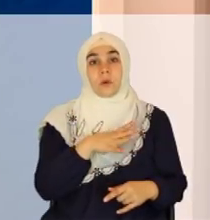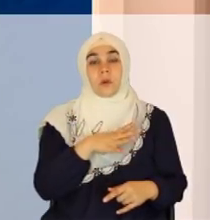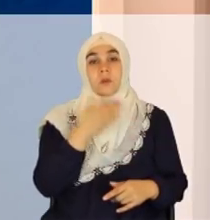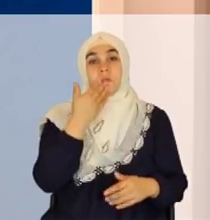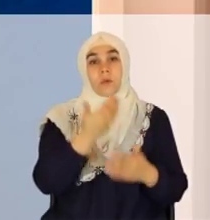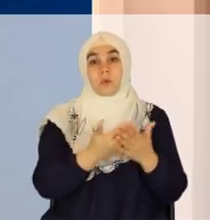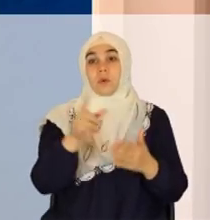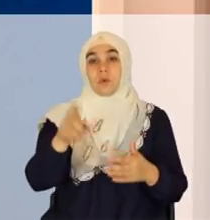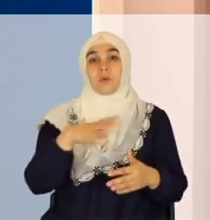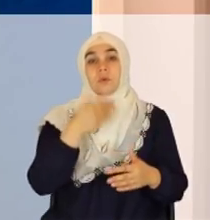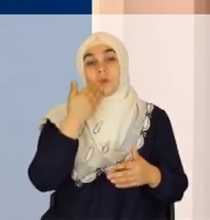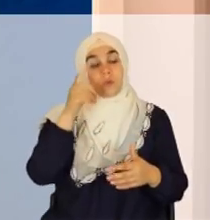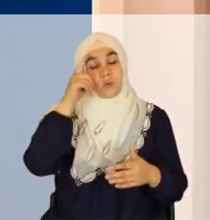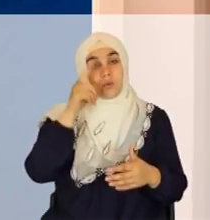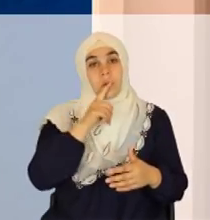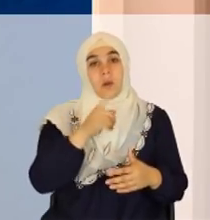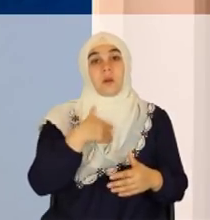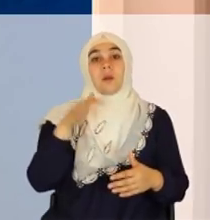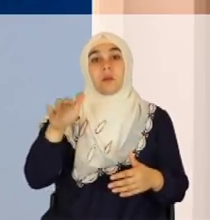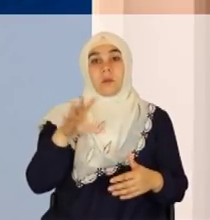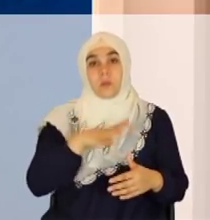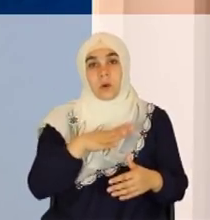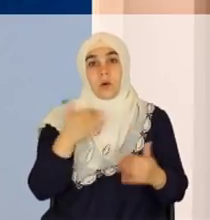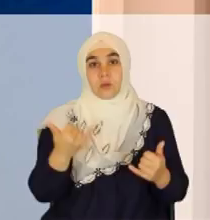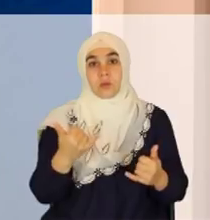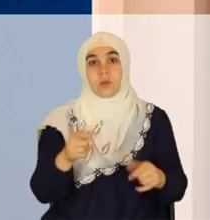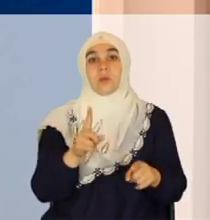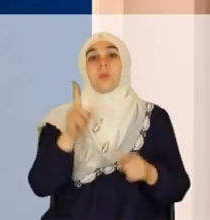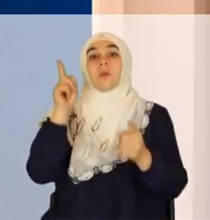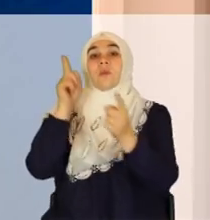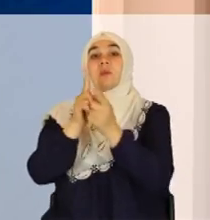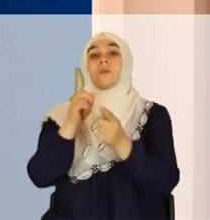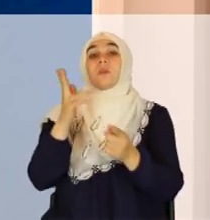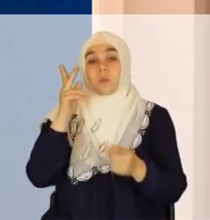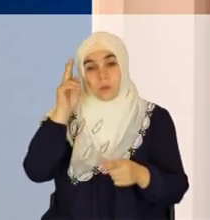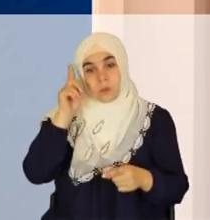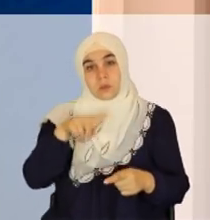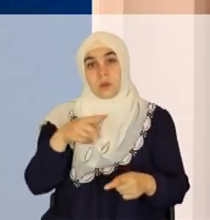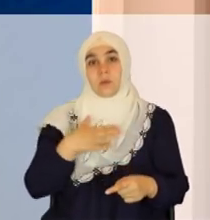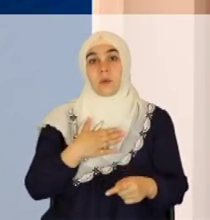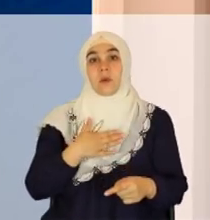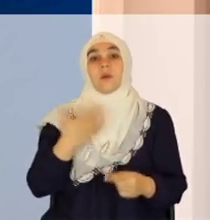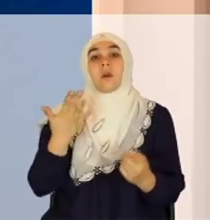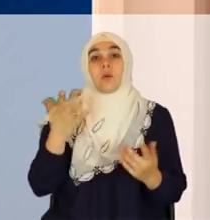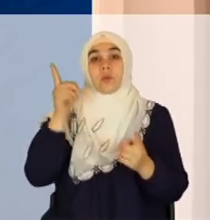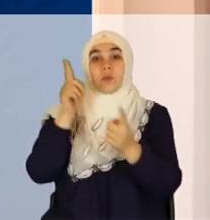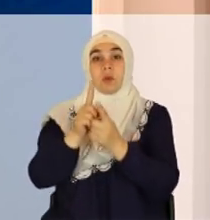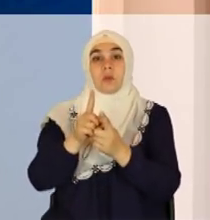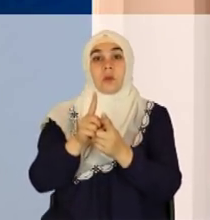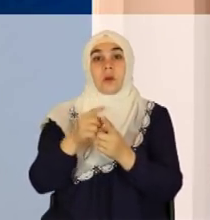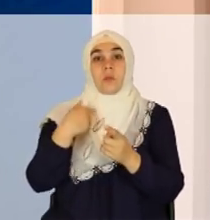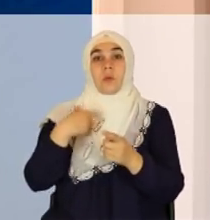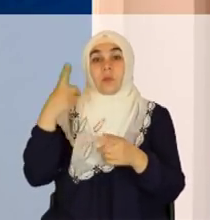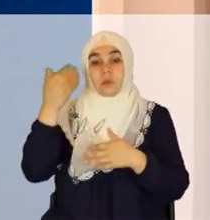Deb odamlar tushunmaganlar so'rasa, hay bola, men hozir kimning oldiga ketyapman bilasanmi? Ya'ni